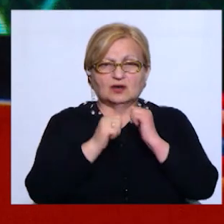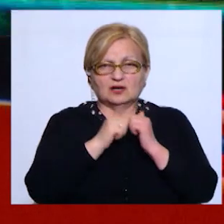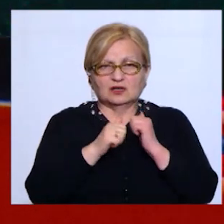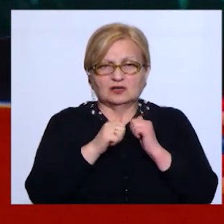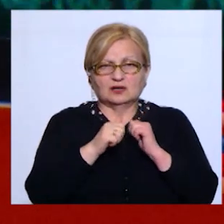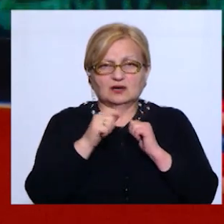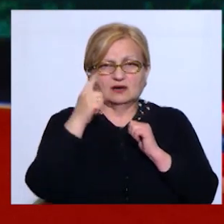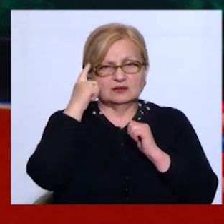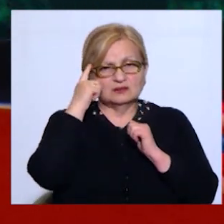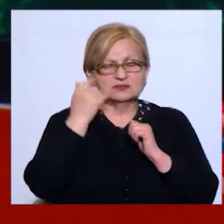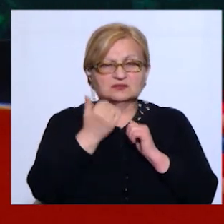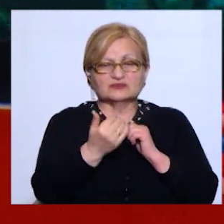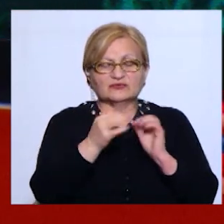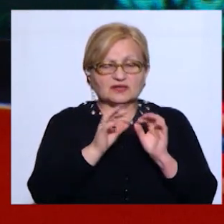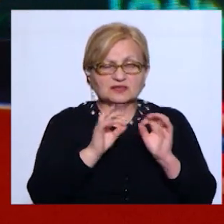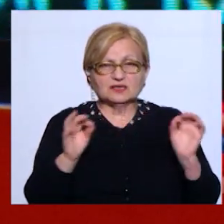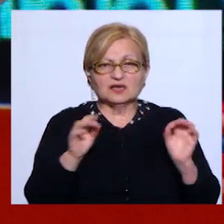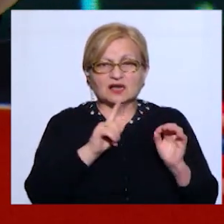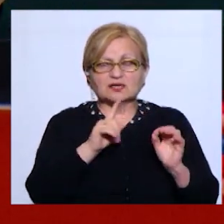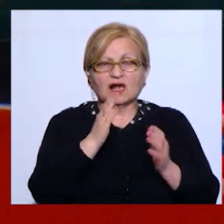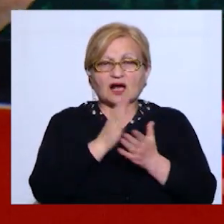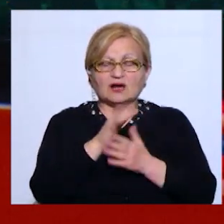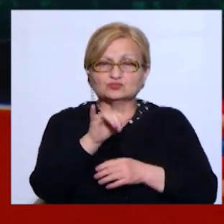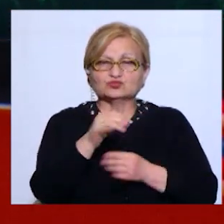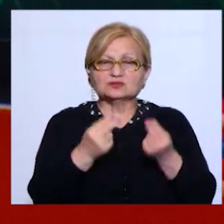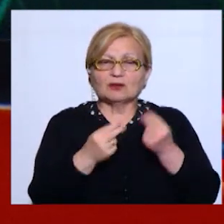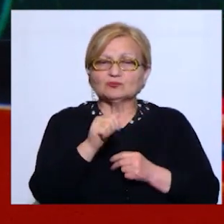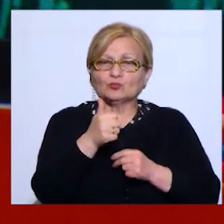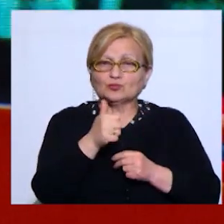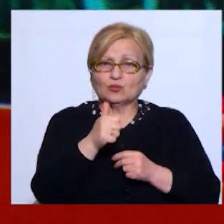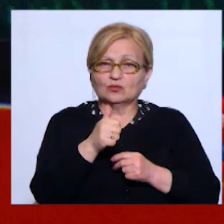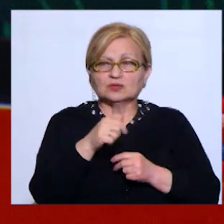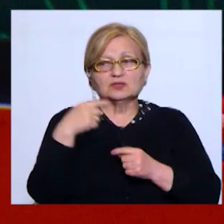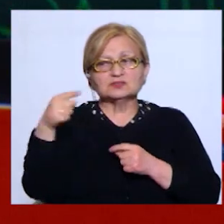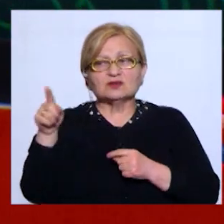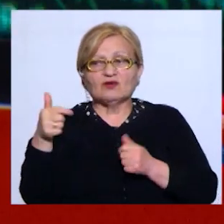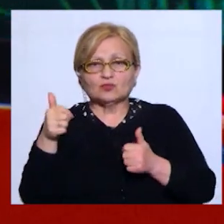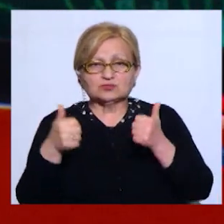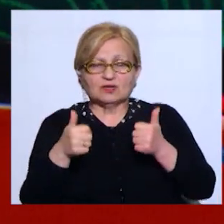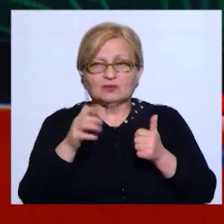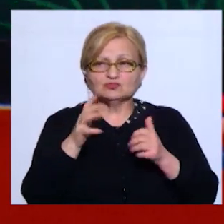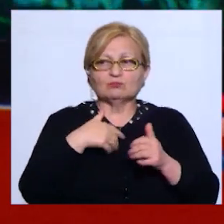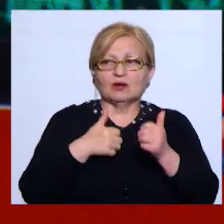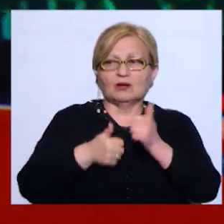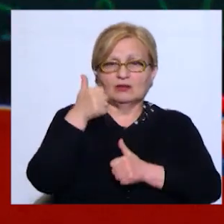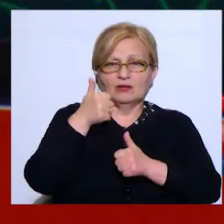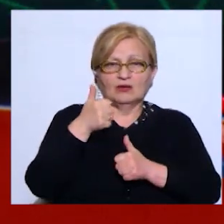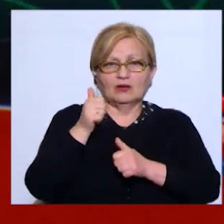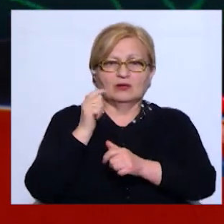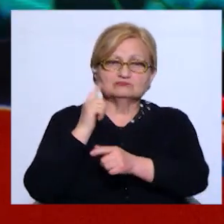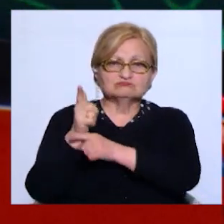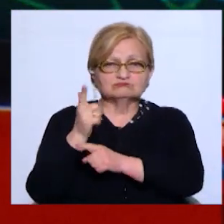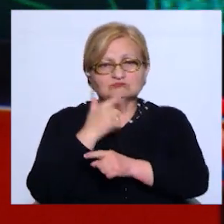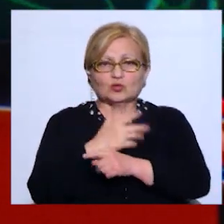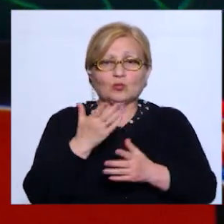აი გაიაზრეთ ახლა თქვენი მონაცემები გადაიტანეთ ესე რიცხვით ღერძზე და სხვისი მოთამაშები და შეადარეთ რამდენად სტაბილურები ხართ